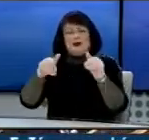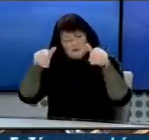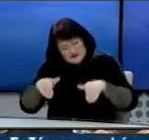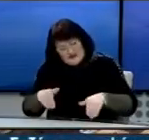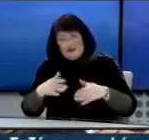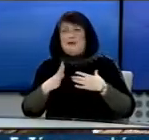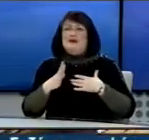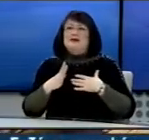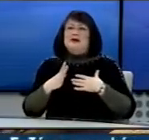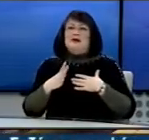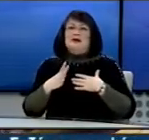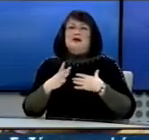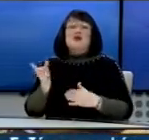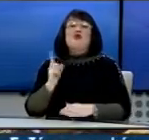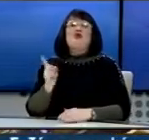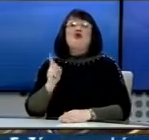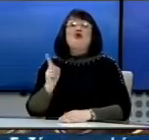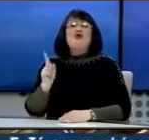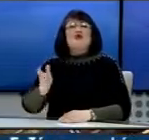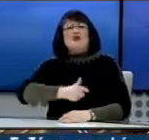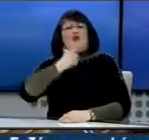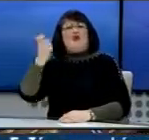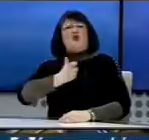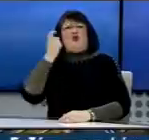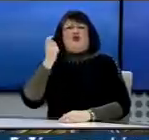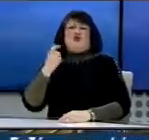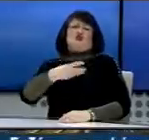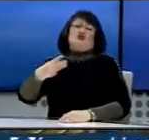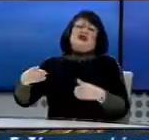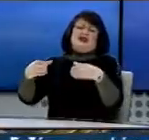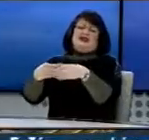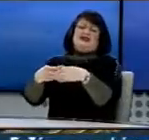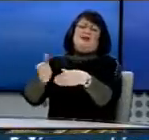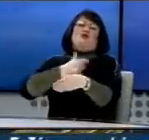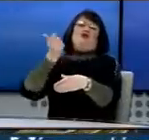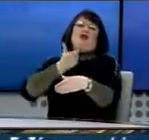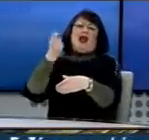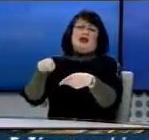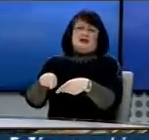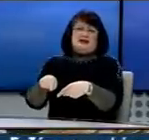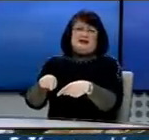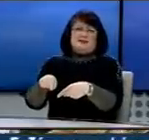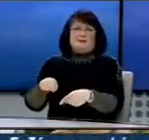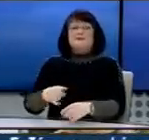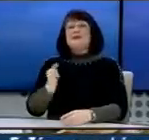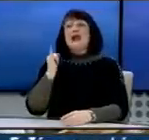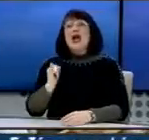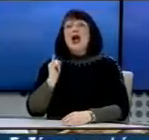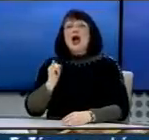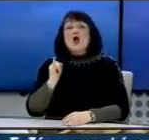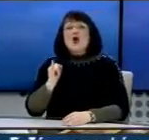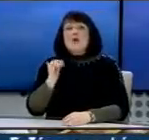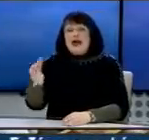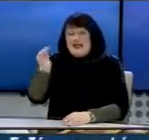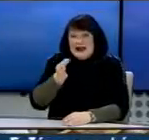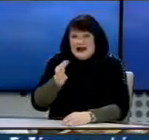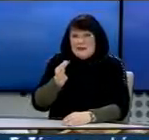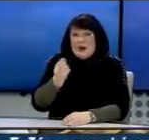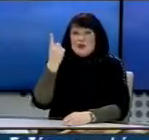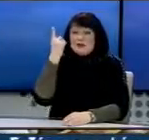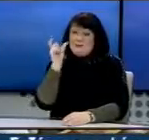Όχι με βάση τις κραυγές ενός κόμματος που ακόμα δεν έχει βρει να πει ούτε